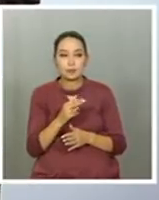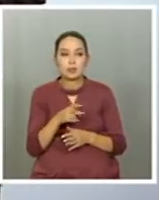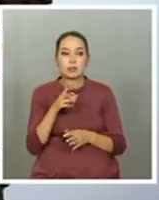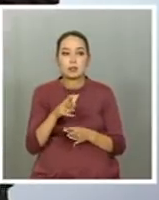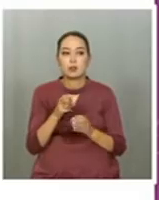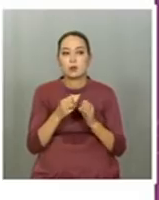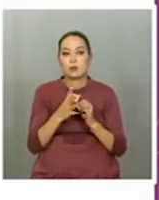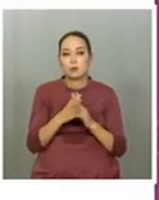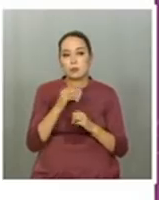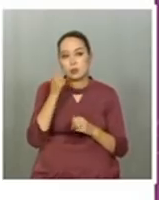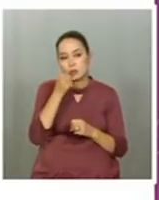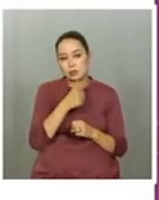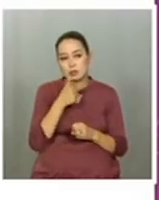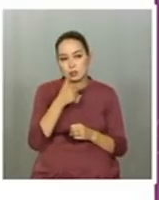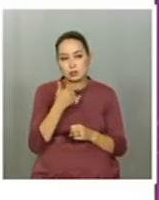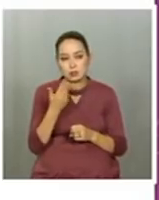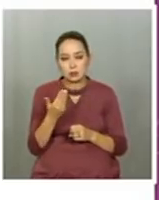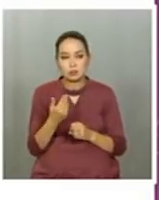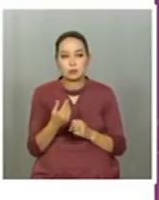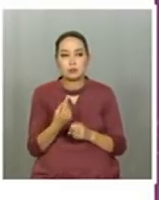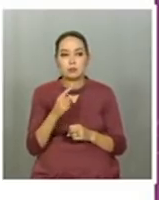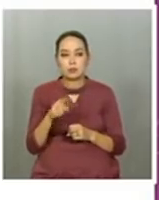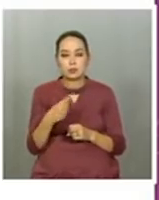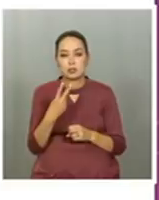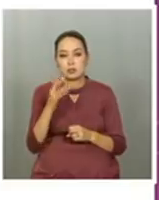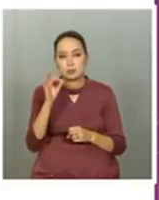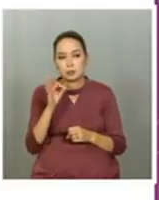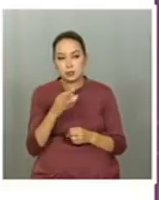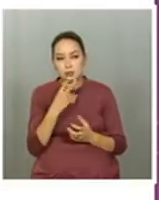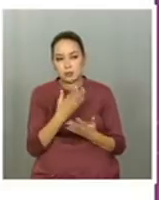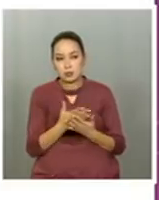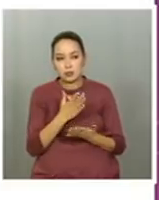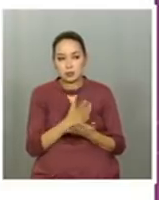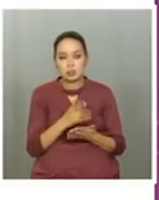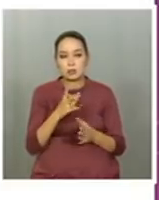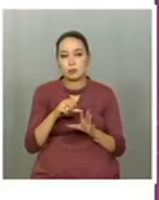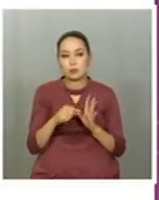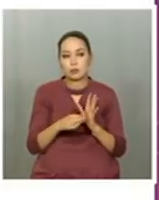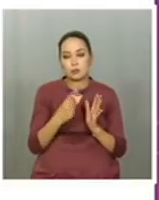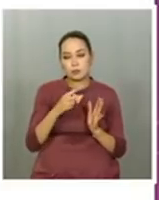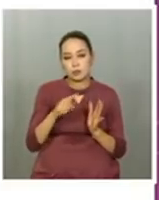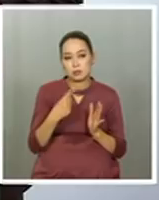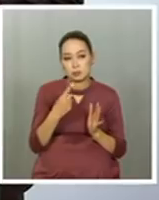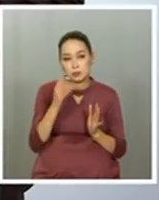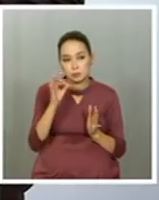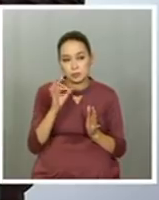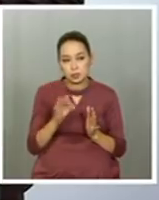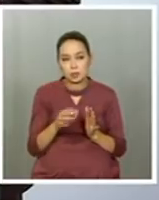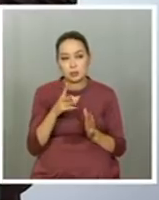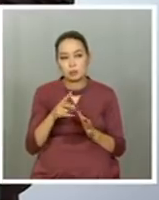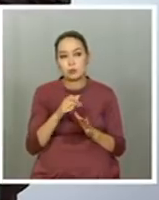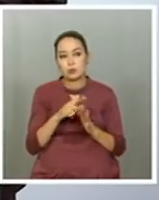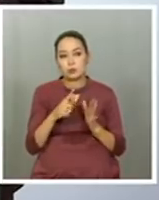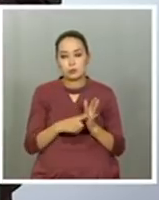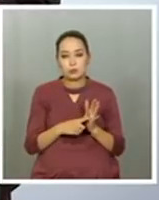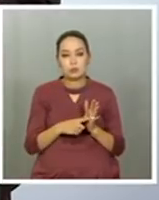жылы 1,2 пайыздық өсімді көрсеткен болса, 2016-да 1,1 пайыз, 2017